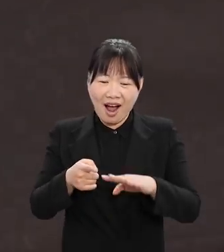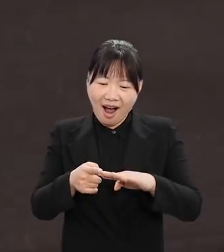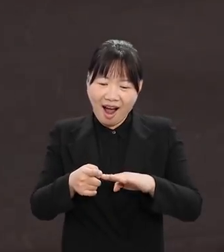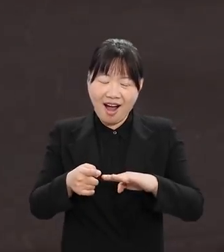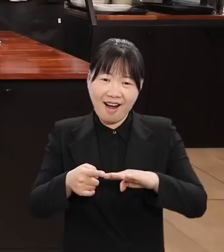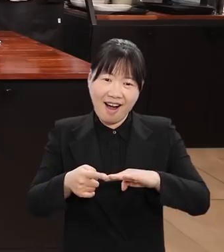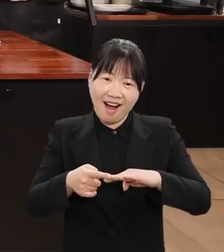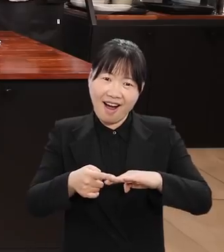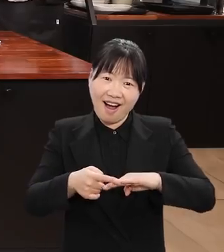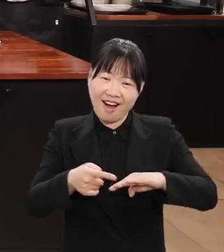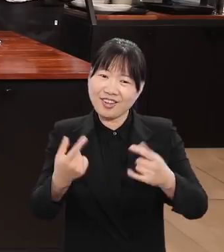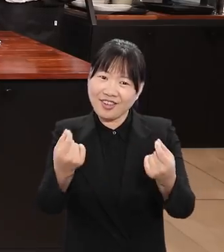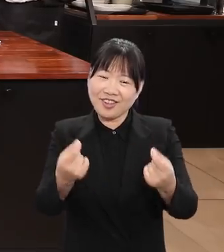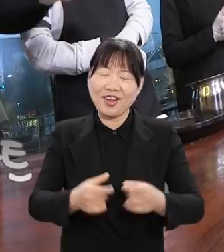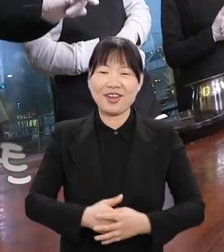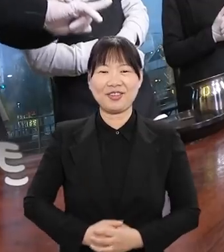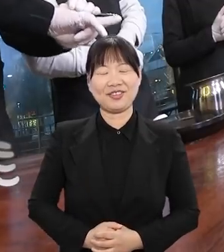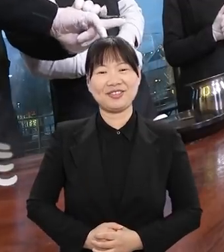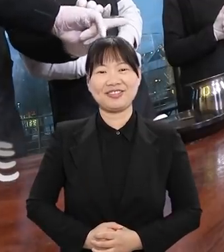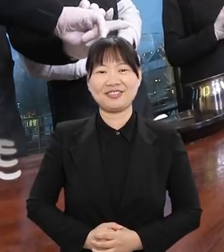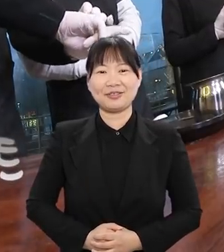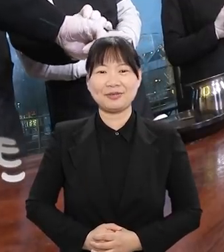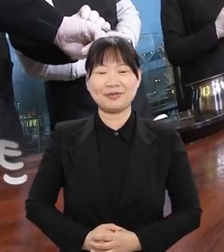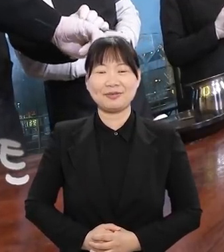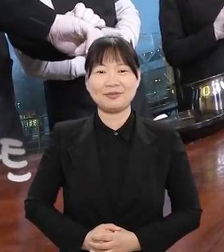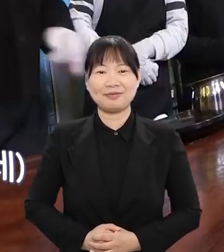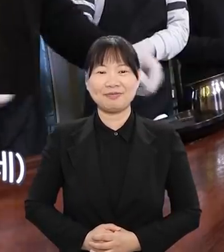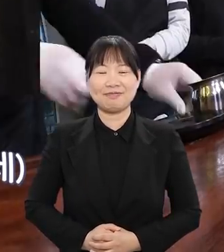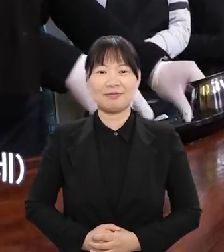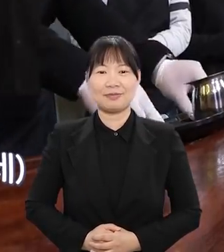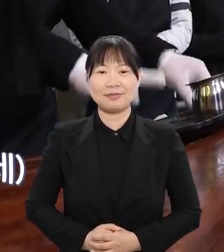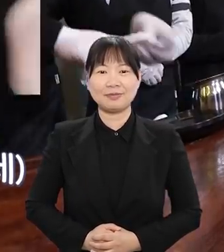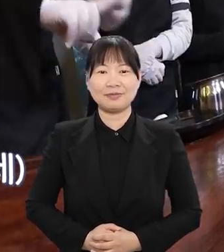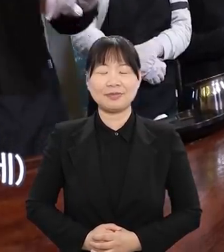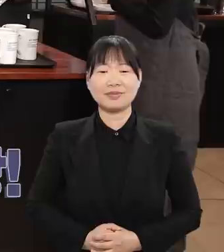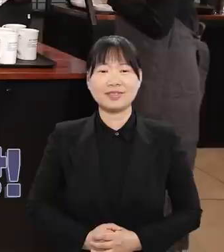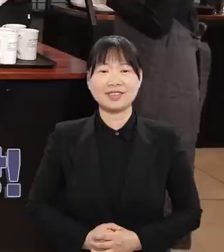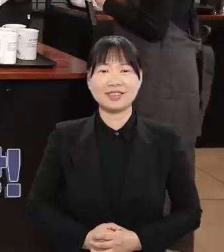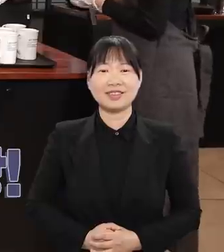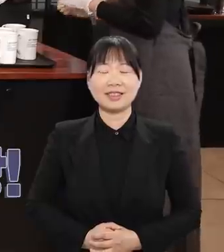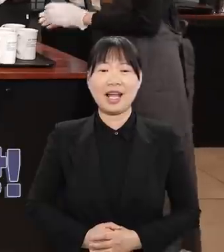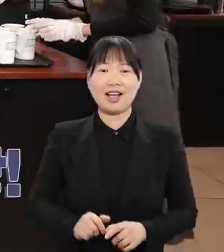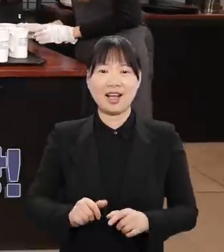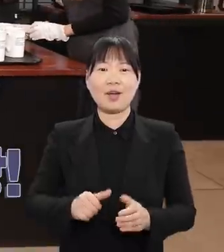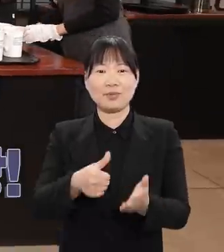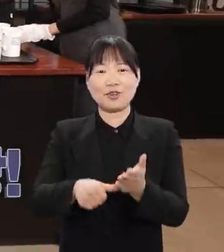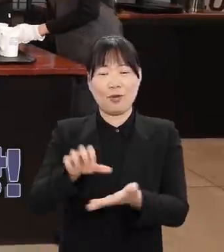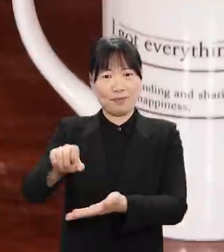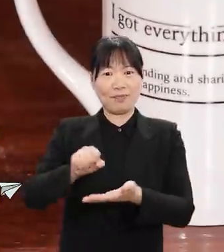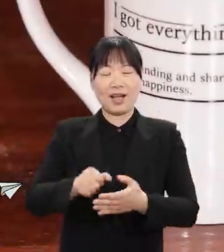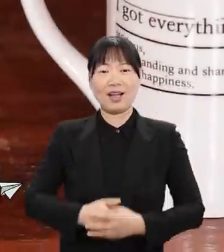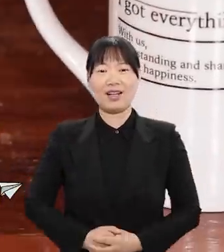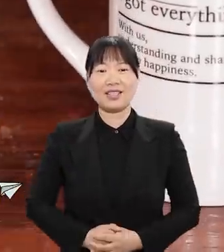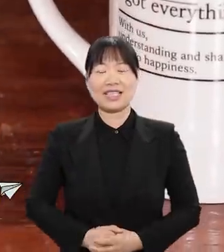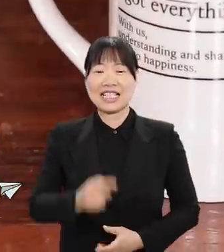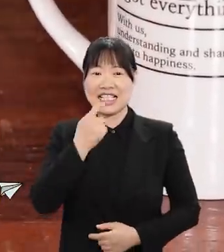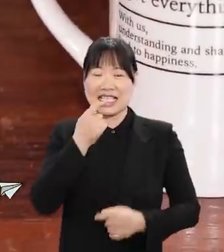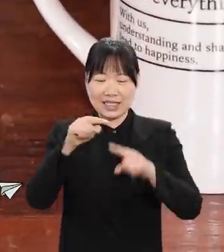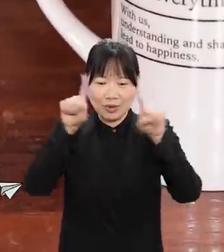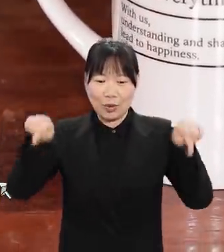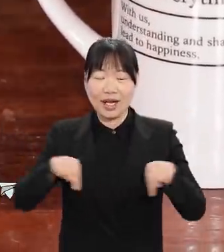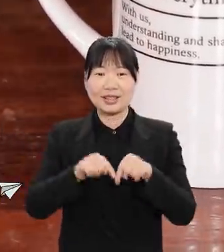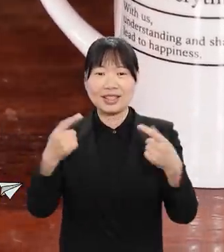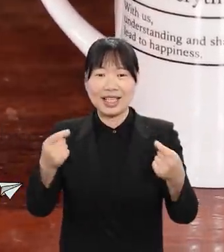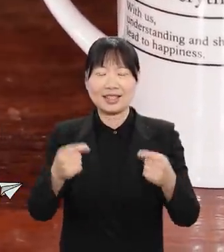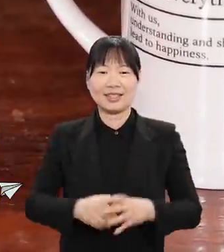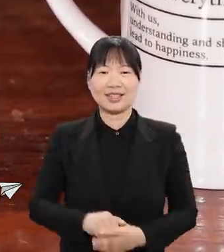이건 뭐예요? 이거는 큐티클 미는 거. 손톱이. 오! 이제 재료가 왔습니다. 일단은 그냥